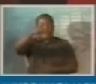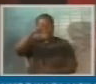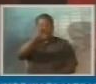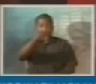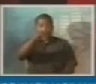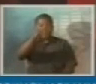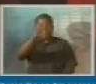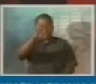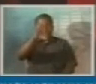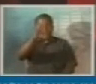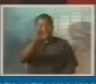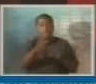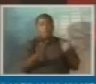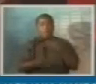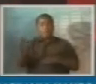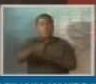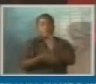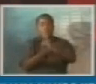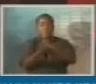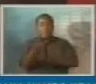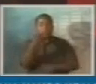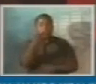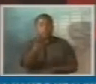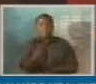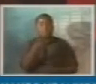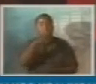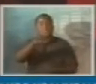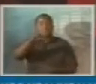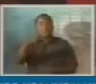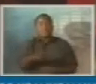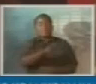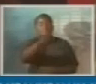uoga watupu nyie. Mnakuja hapa mnaanza kututumka hapa, mnatutumka nini?